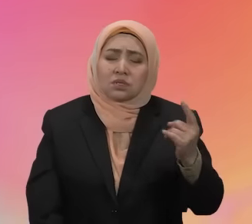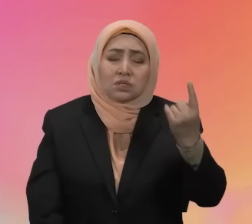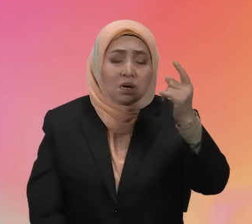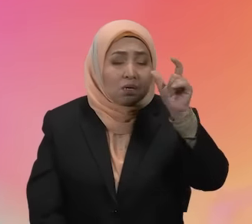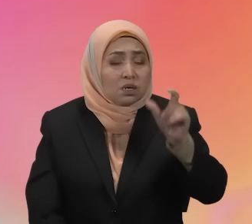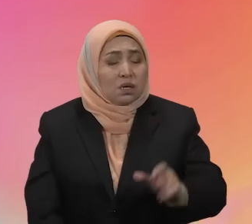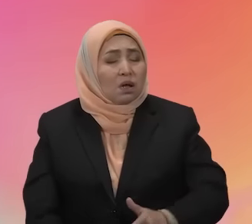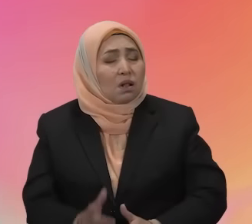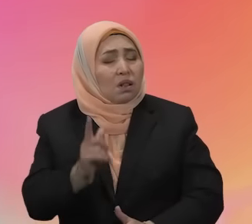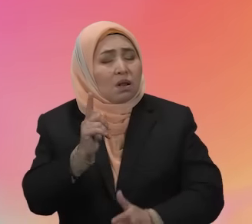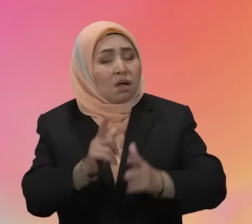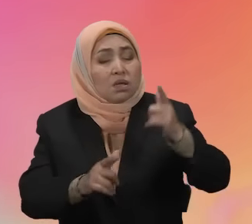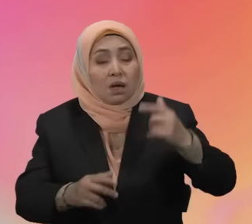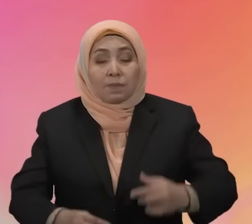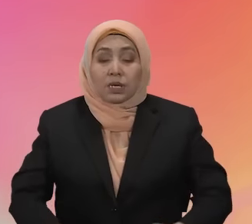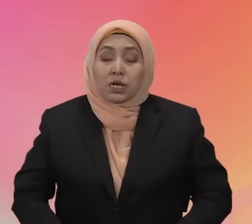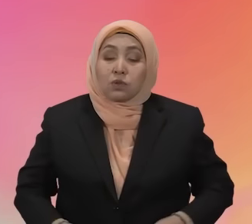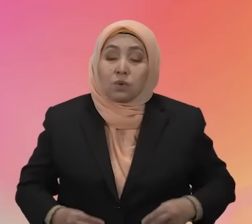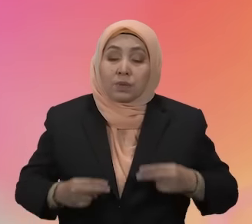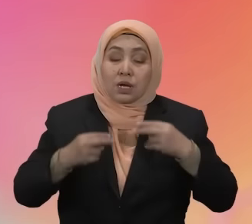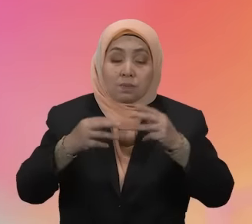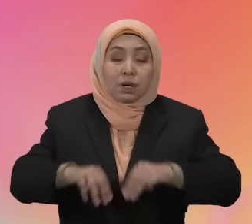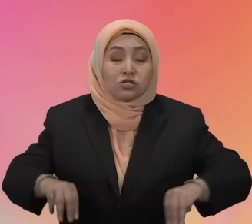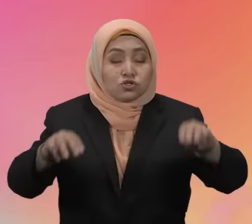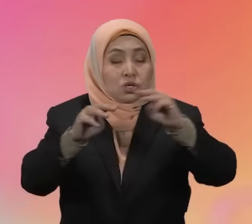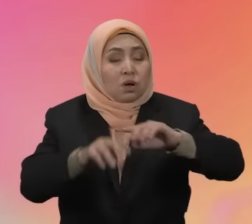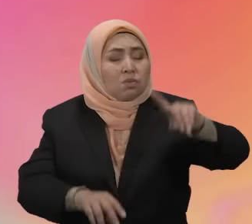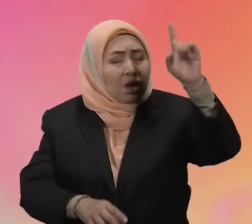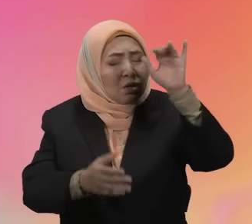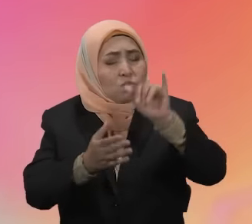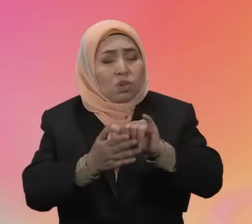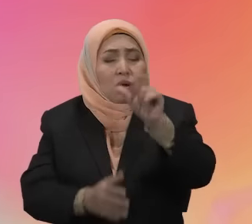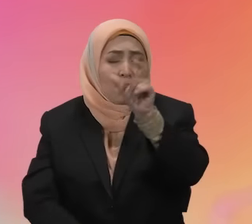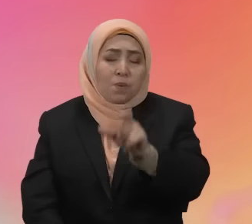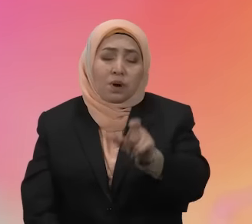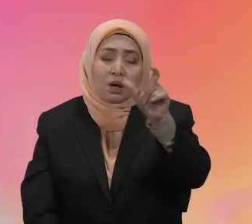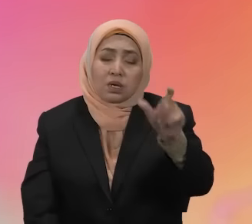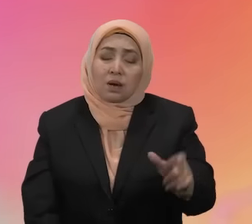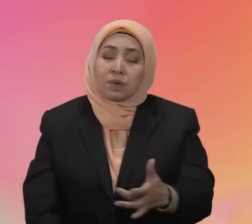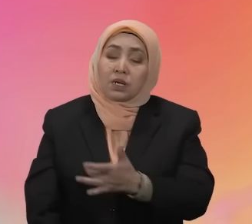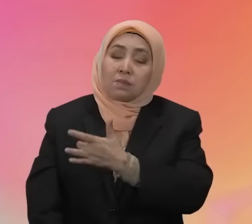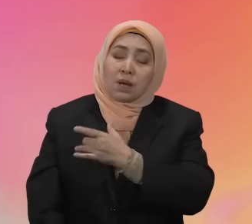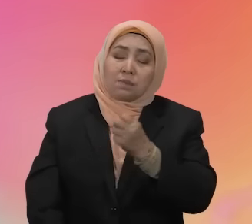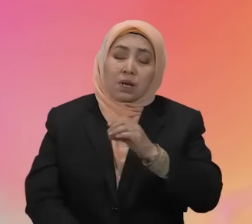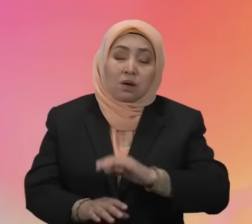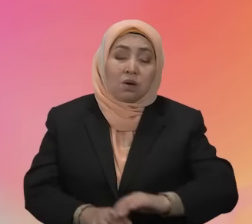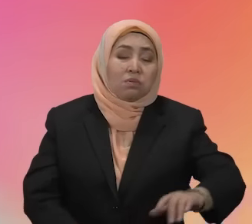إنما يعمر مساجد الله من